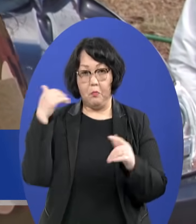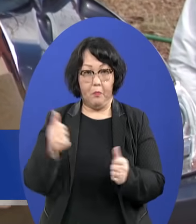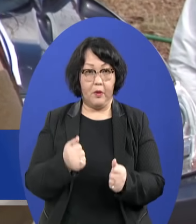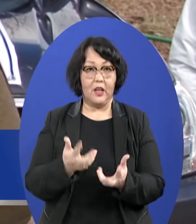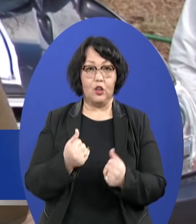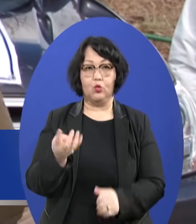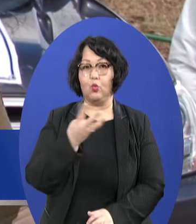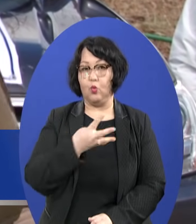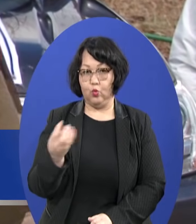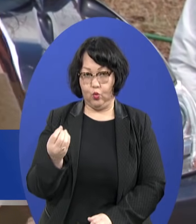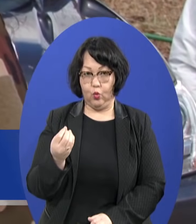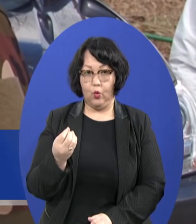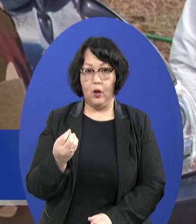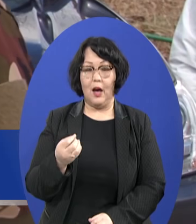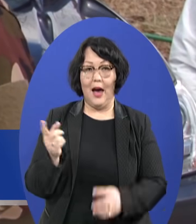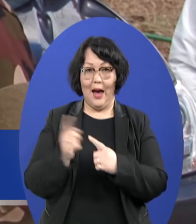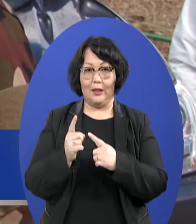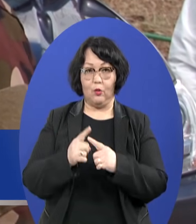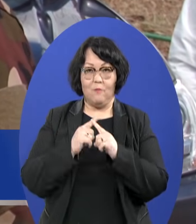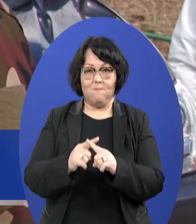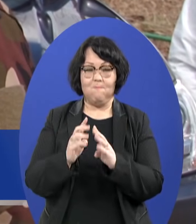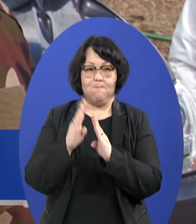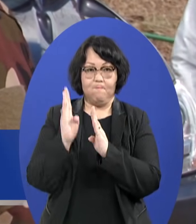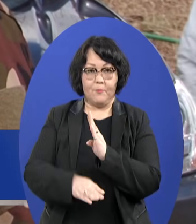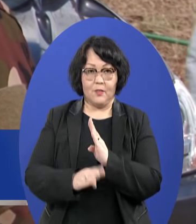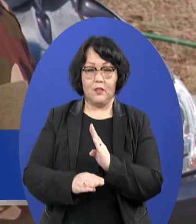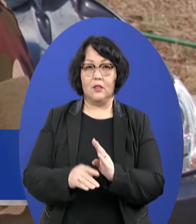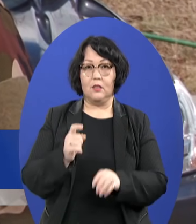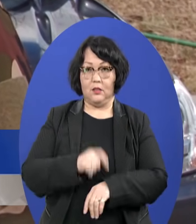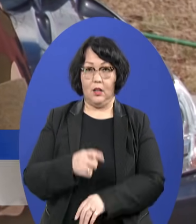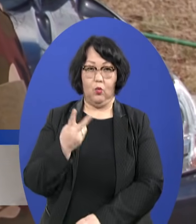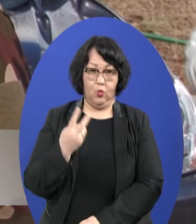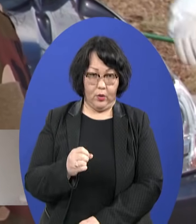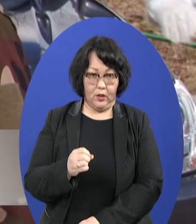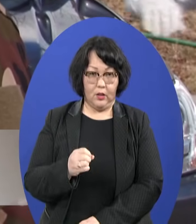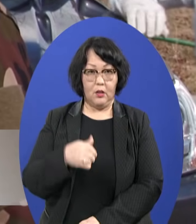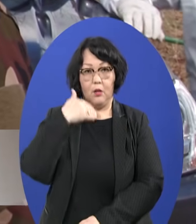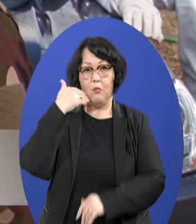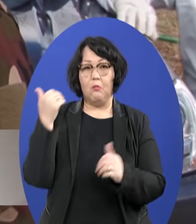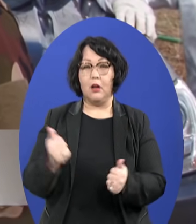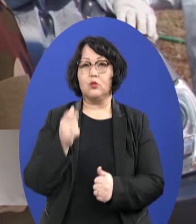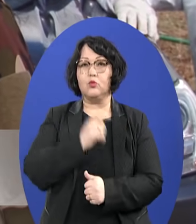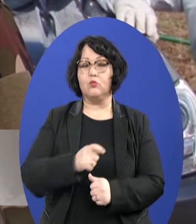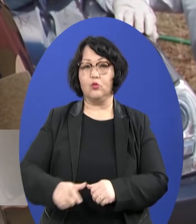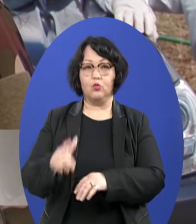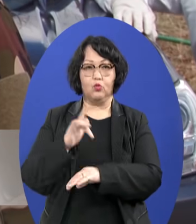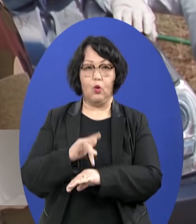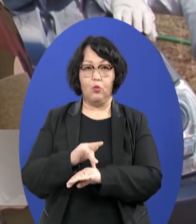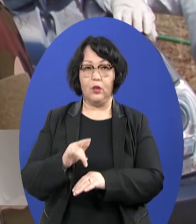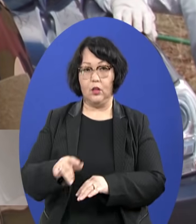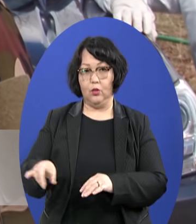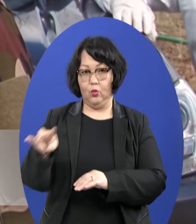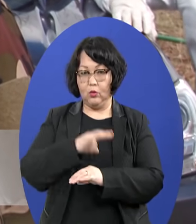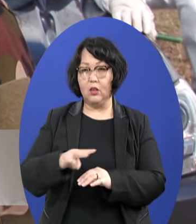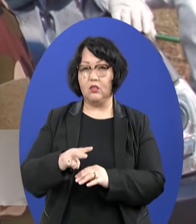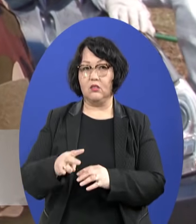байгаа. Тэгэхээр одоо хатуу хөл тойрны дэглэмж шилжсэн энэ цаг үед дээрх малчит маань одоо төв рүү орж иж за дээр нь бол